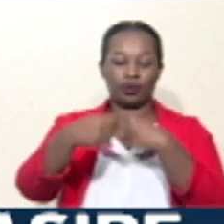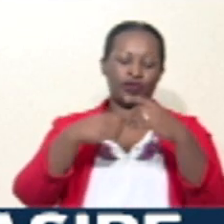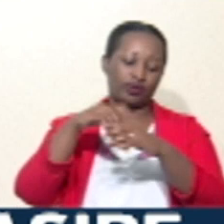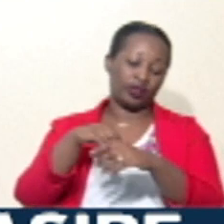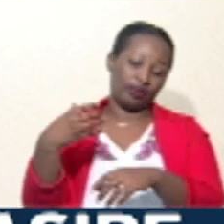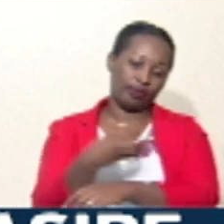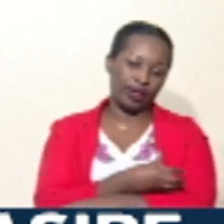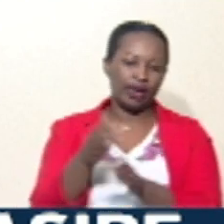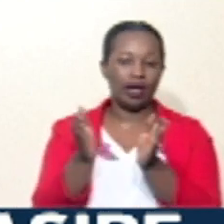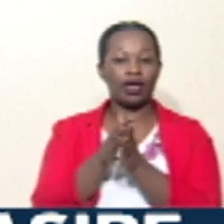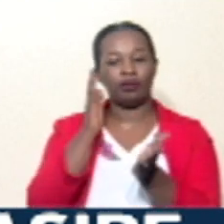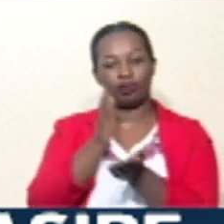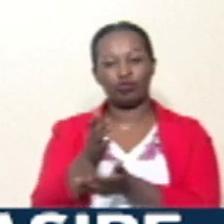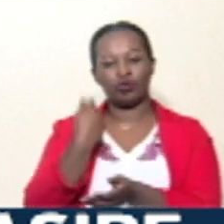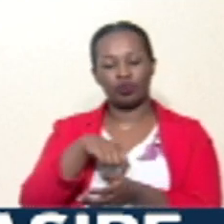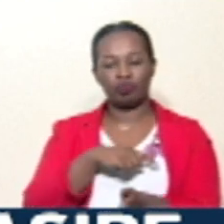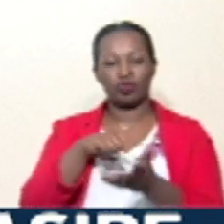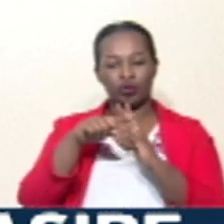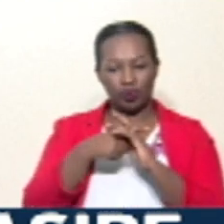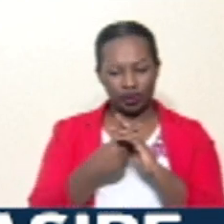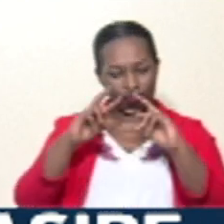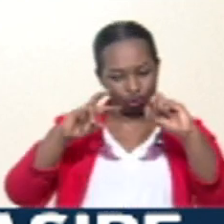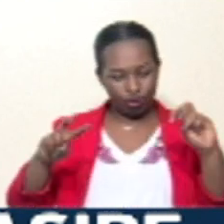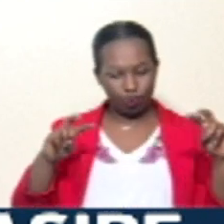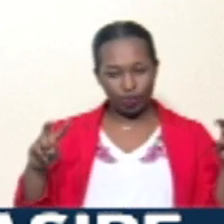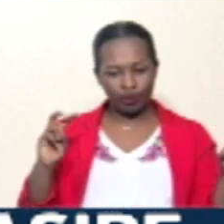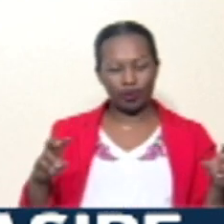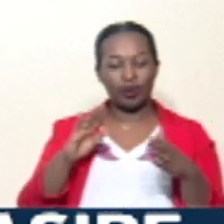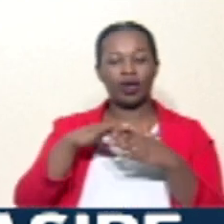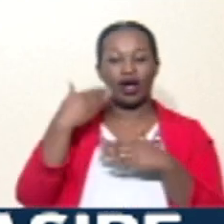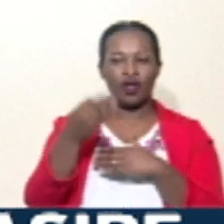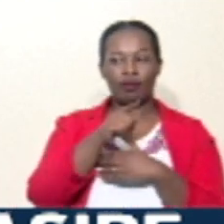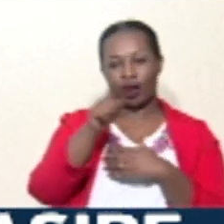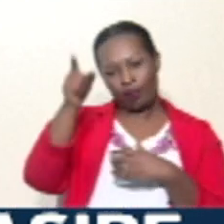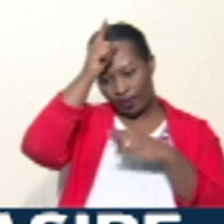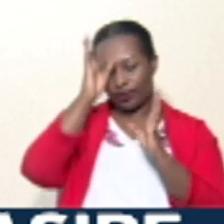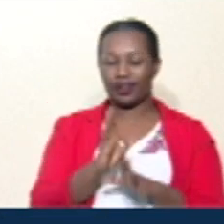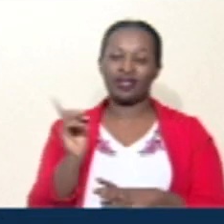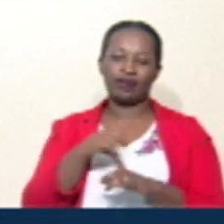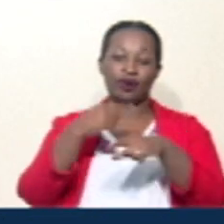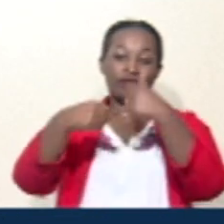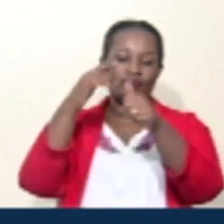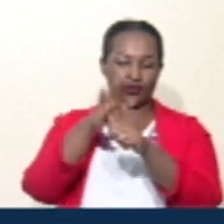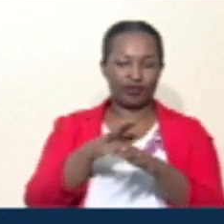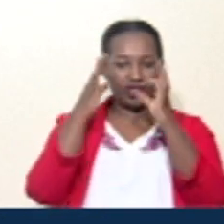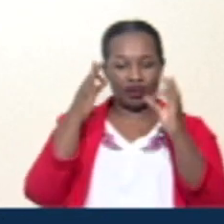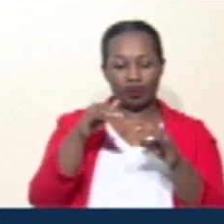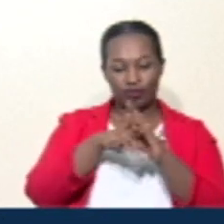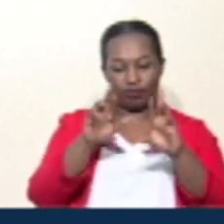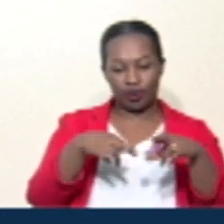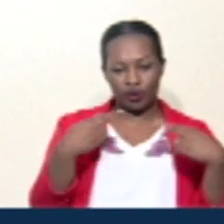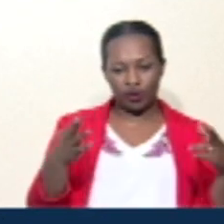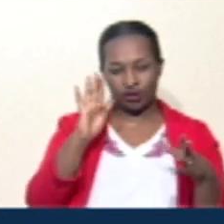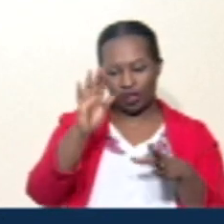imbaraga kandi rwose twatangiye kubigenzura kugira ngo aba baturage badakomeza kurengana ibiri muri kontra yabo